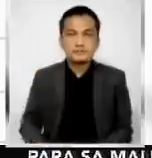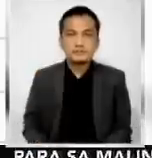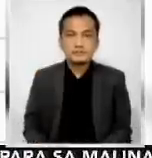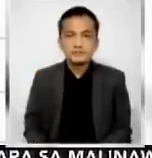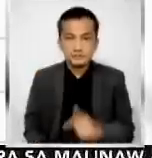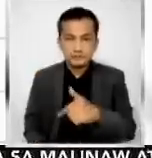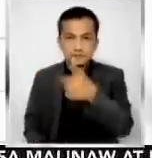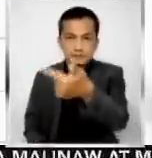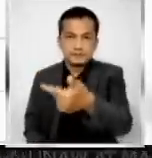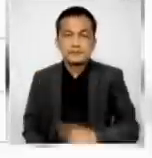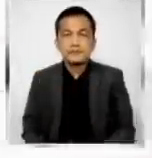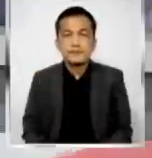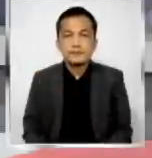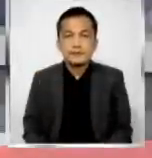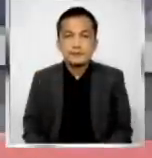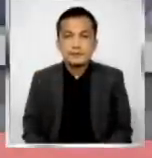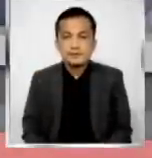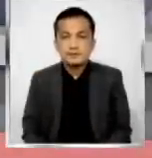24 Oras.